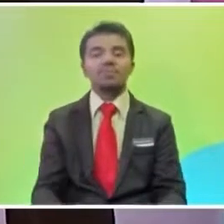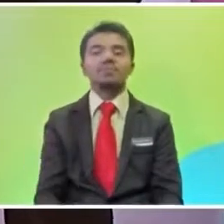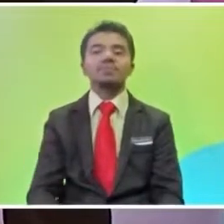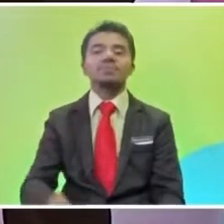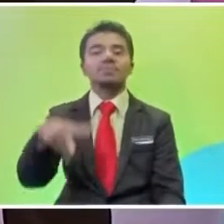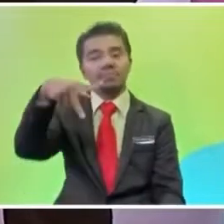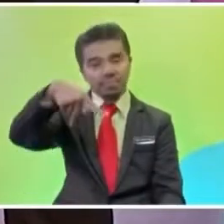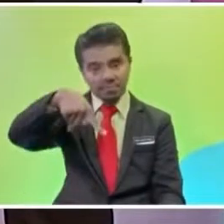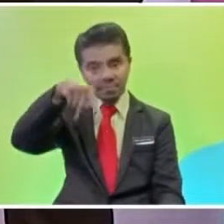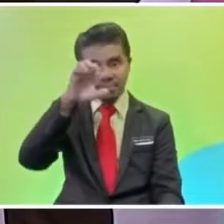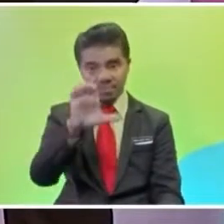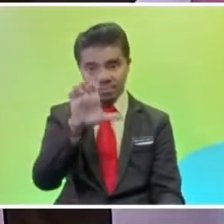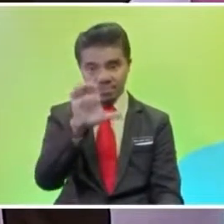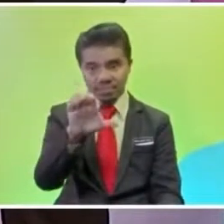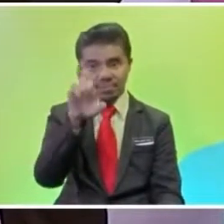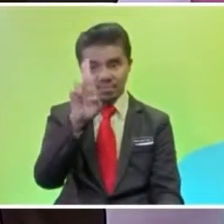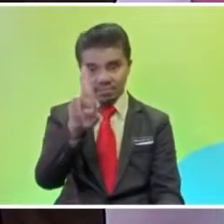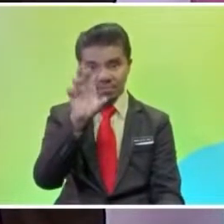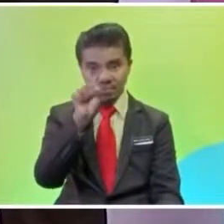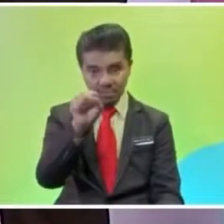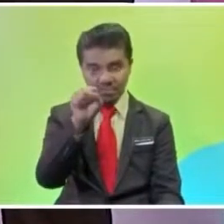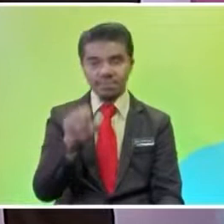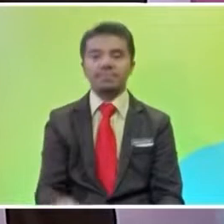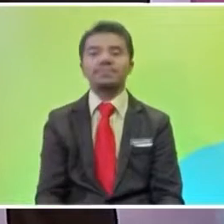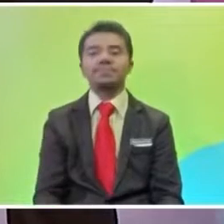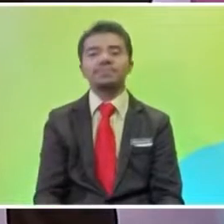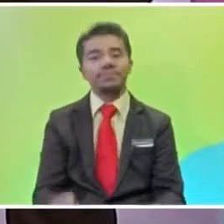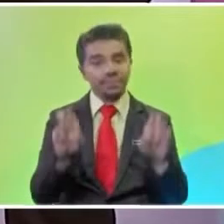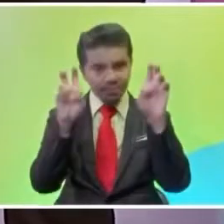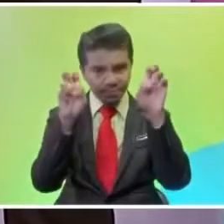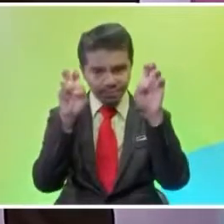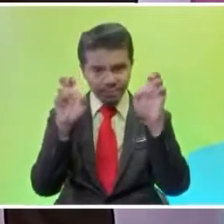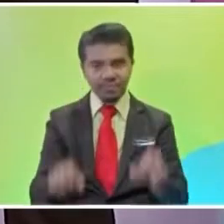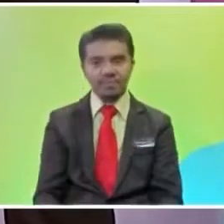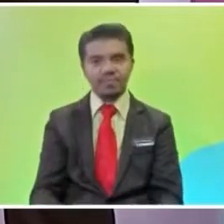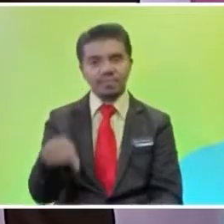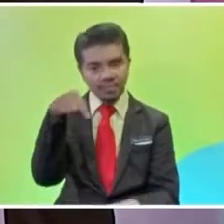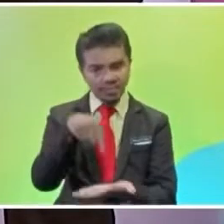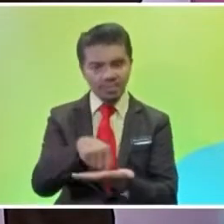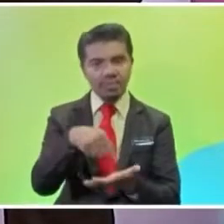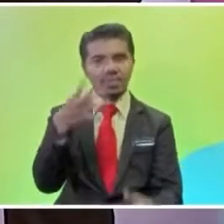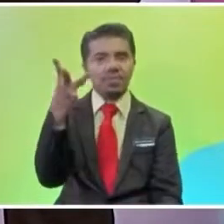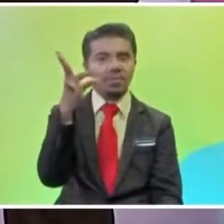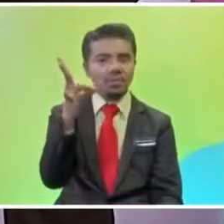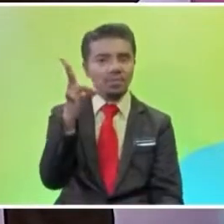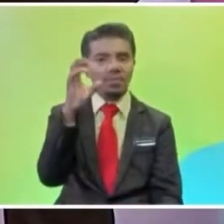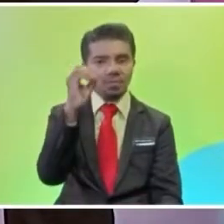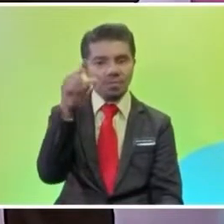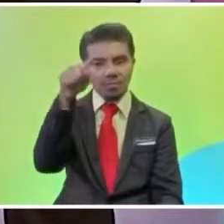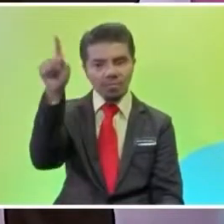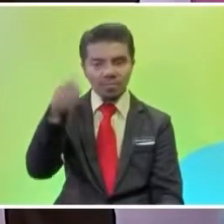produktif dan social atau begitu Panggil sebagai Piece dan tajuk ini adalah 7500 merangkumi di dalam